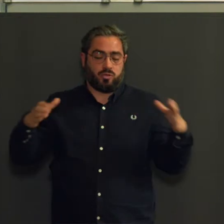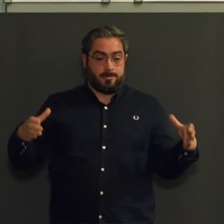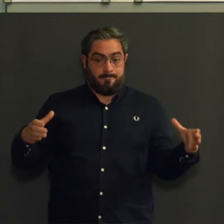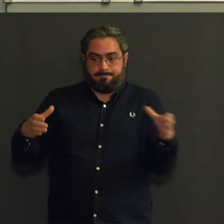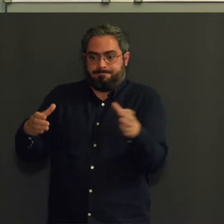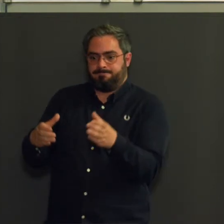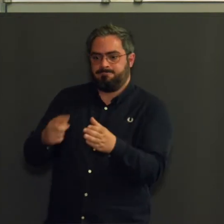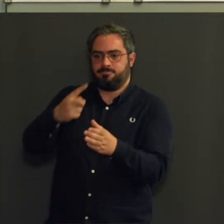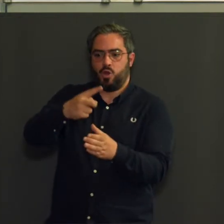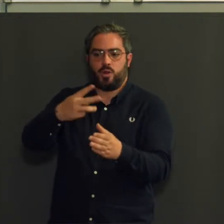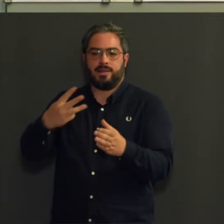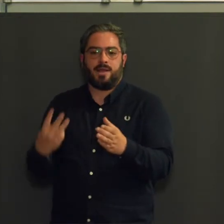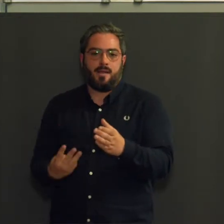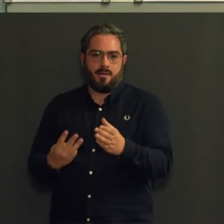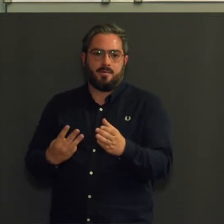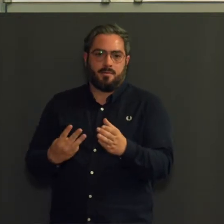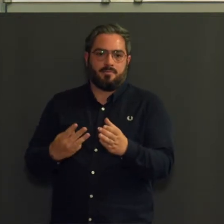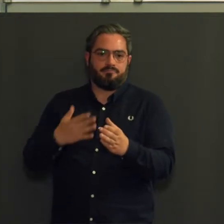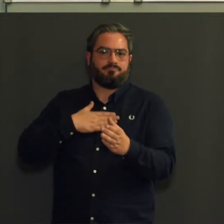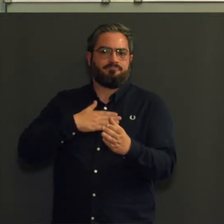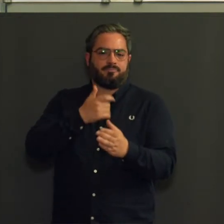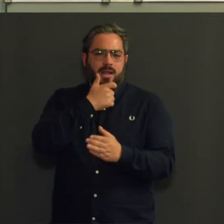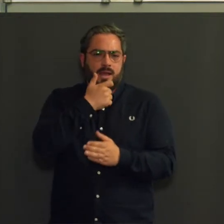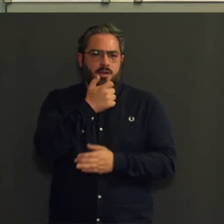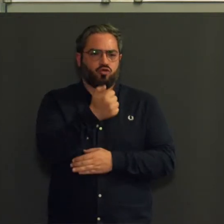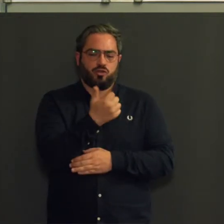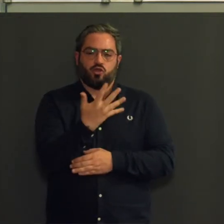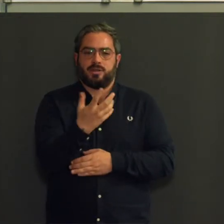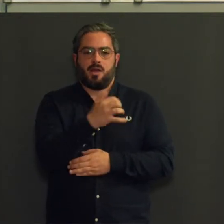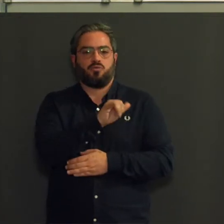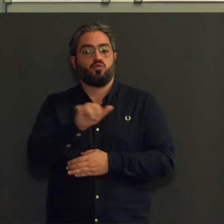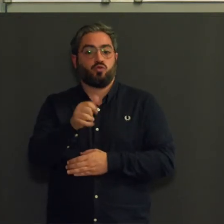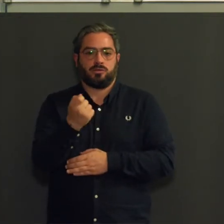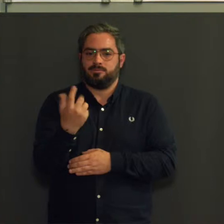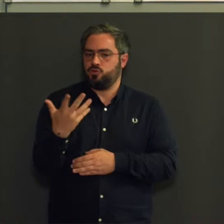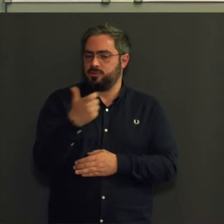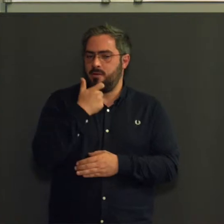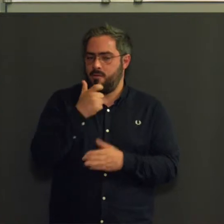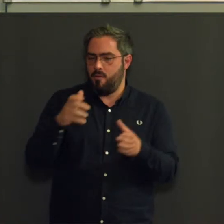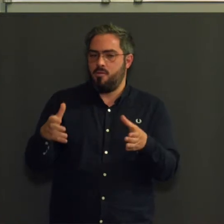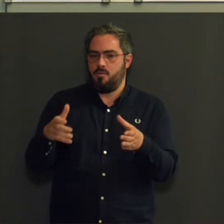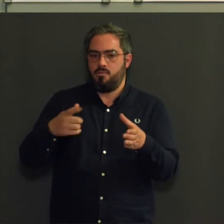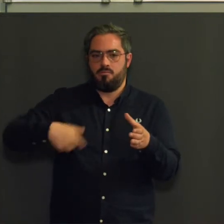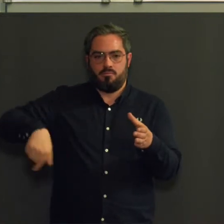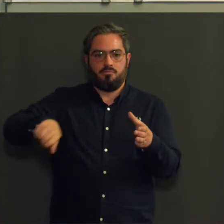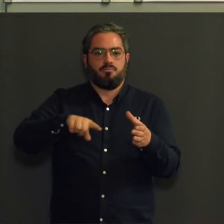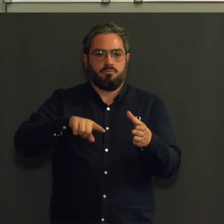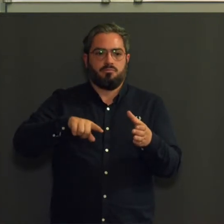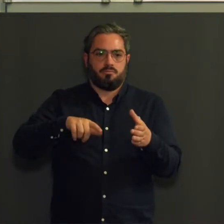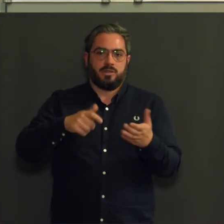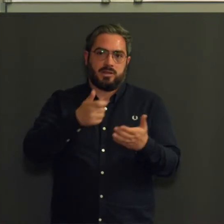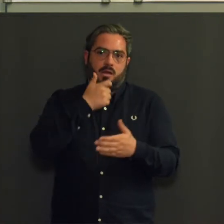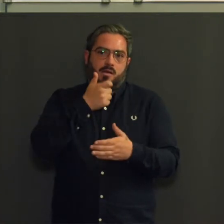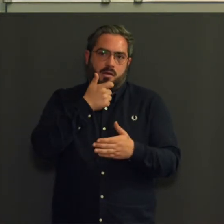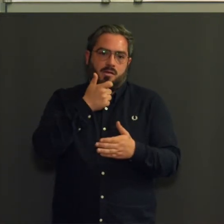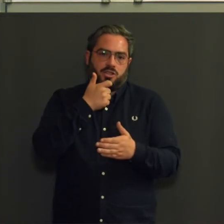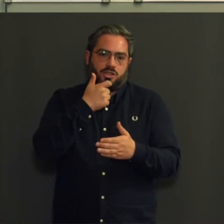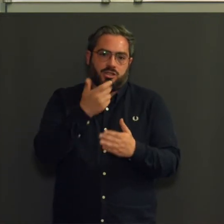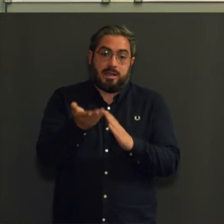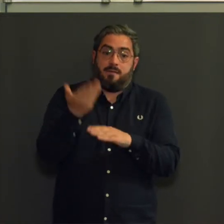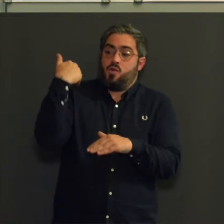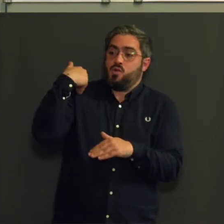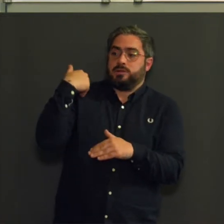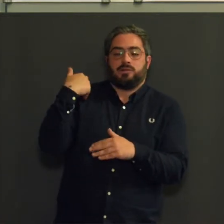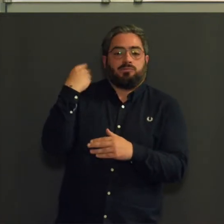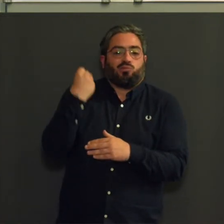décès sont chez des personnes qui ont entre 65 et 75 ans. C'était une tranche d'âge qui était encore peu